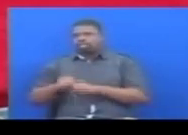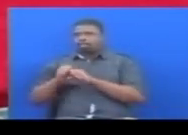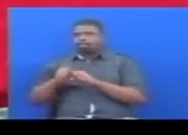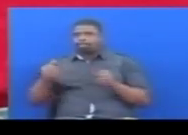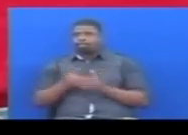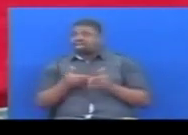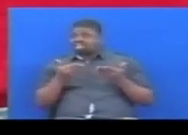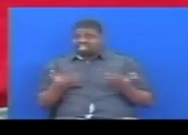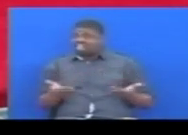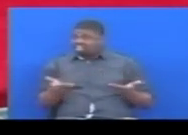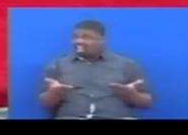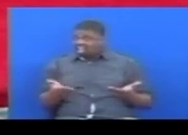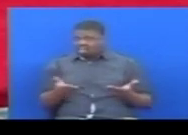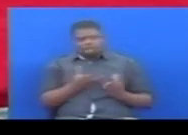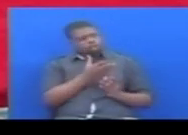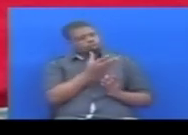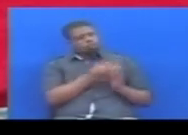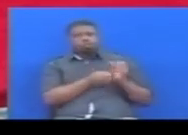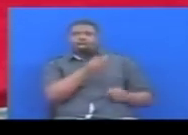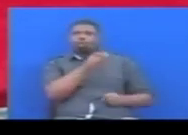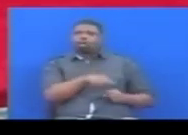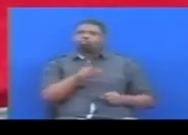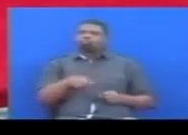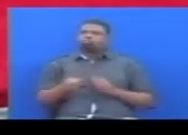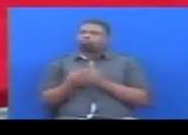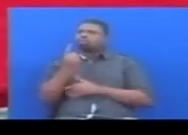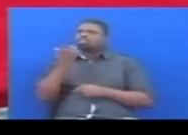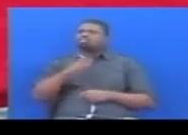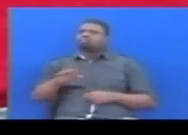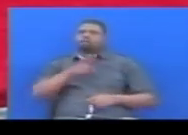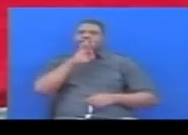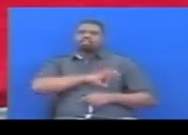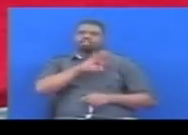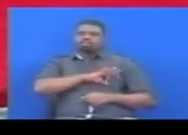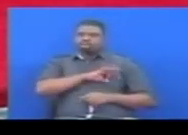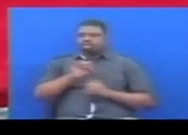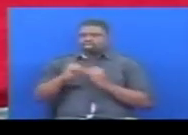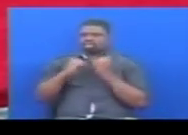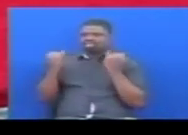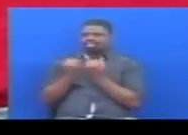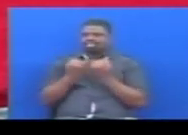sasa jumla ya Wazanzibari 8 kati ya 31 wameajiriwa katika taasisi za muungano